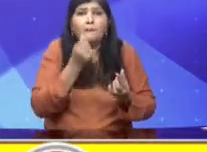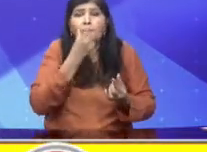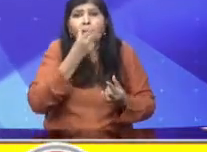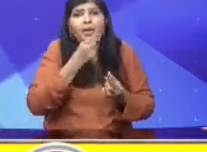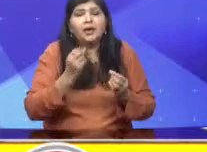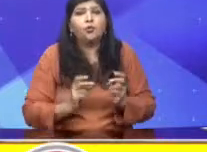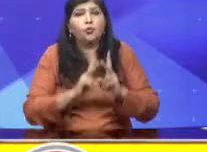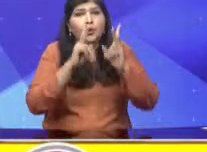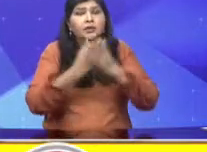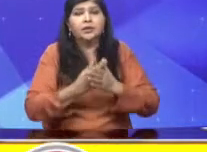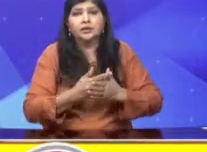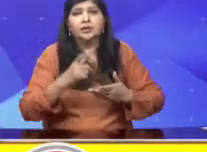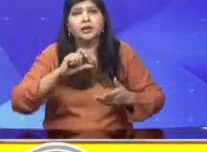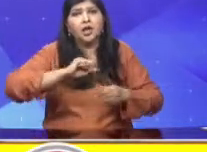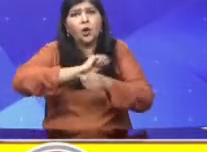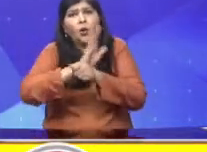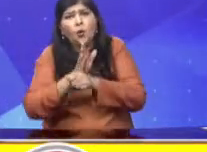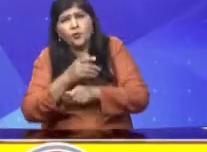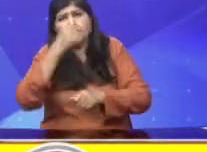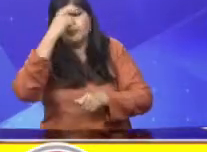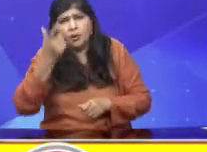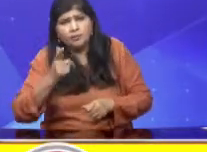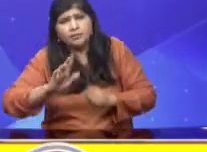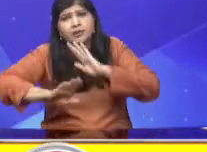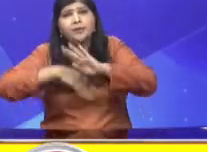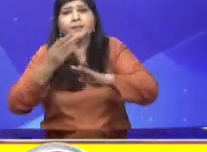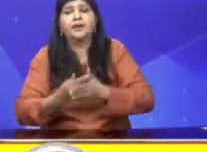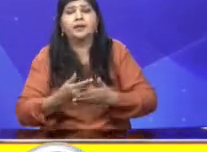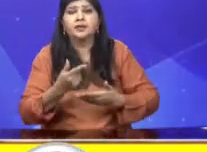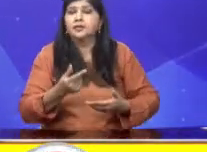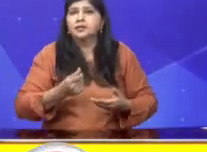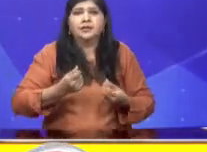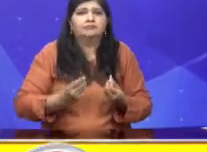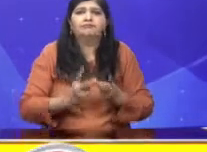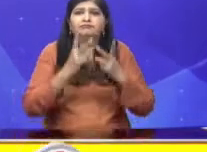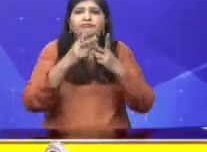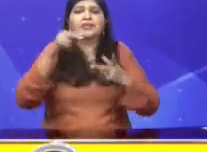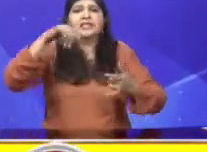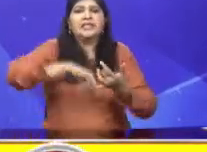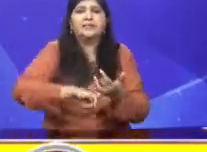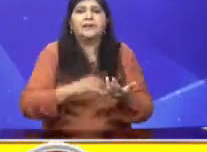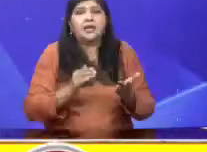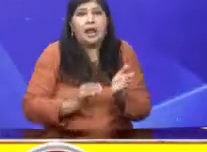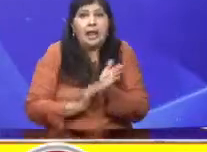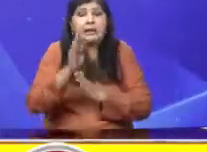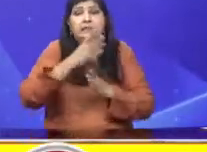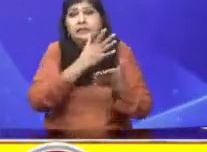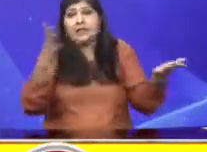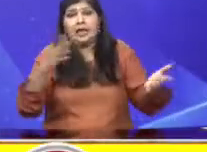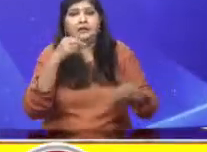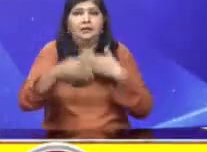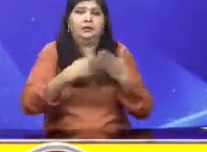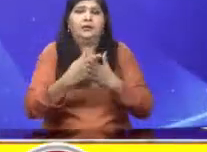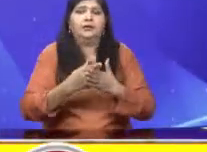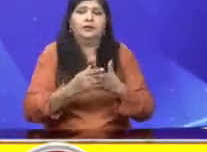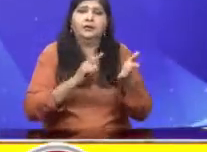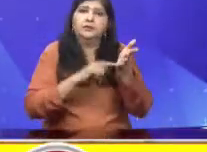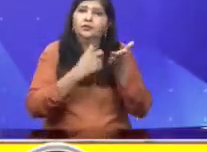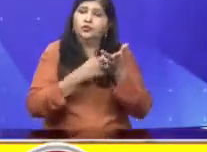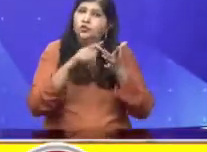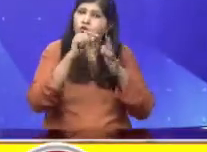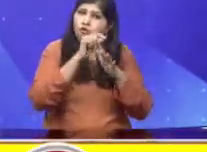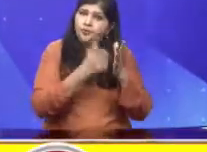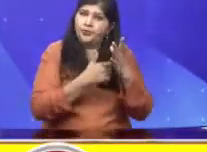हैं। लेकिन COVID-19 महमरी के बाद इसकी खेती विशेस रूप से बढ़ती जा रही है। त्रिपुरा